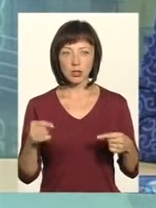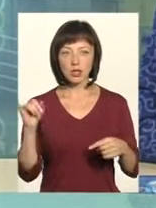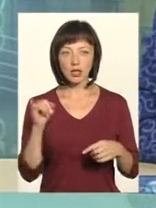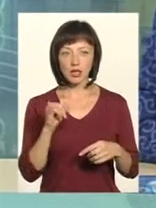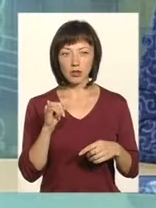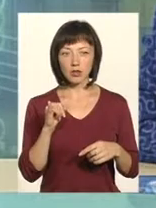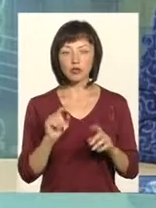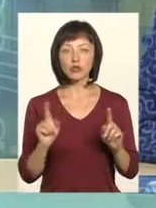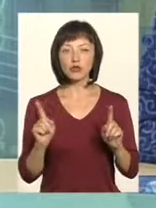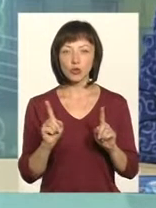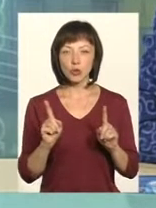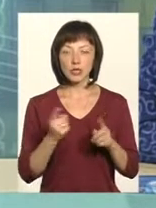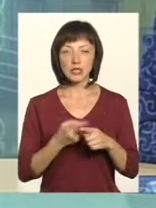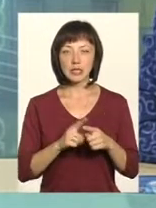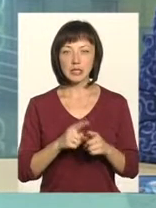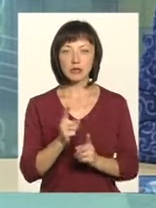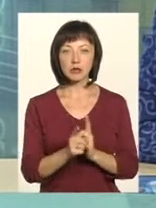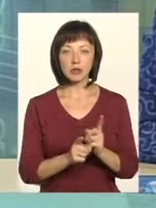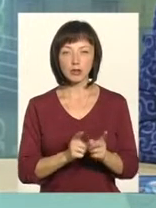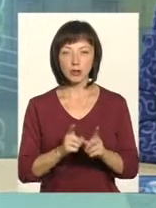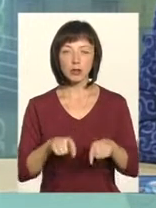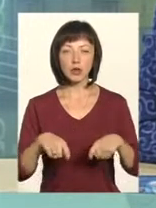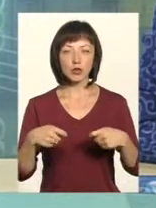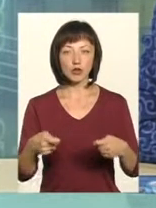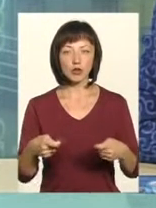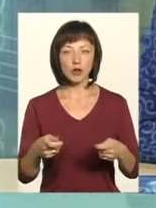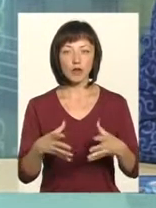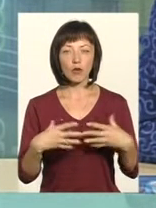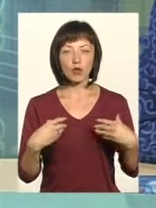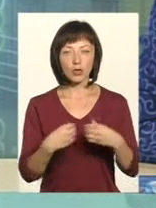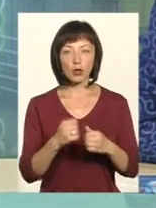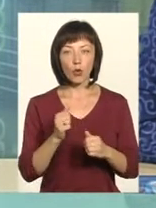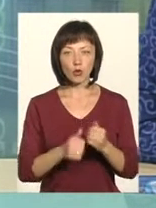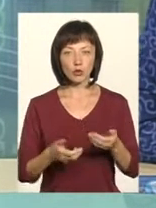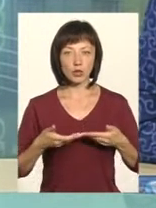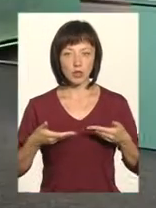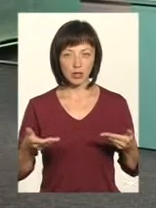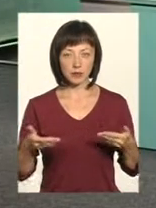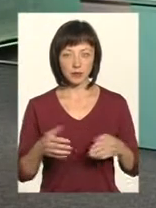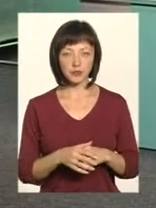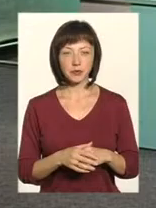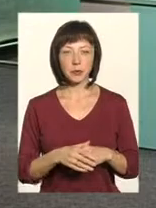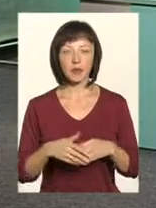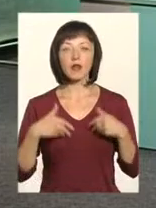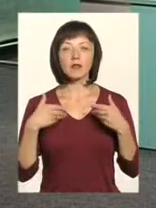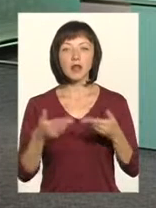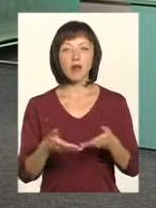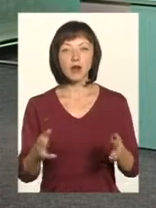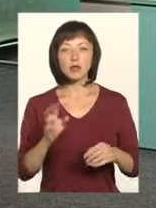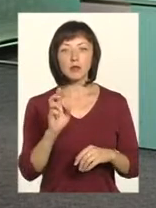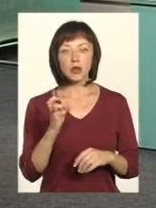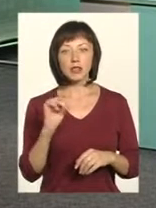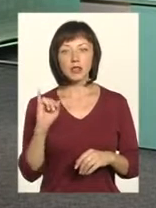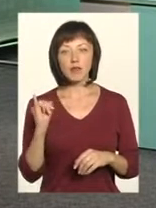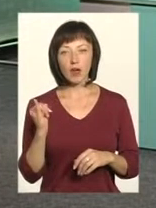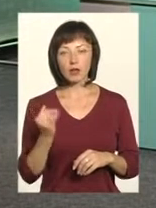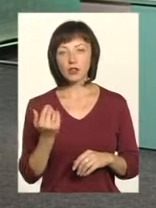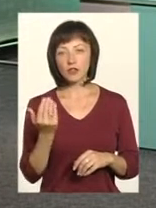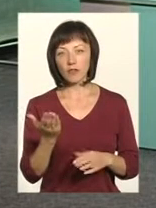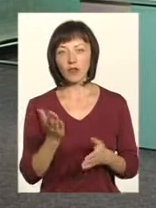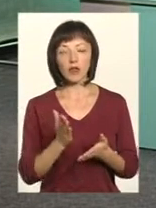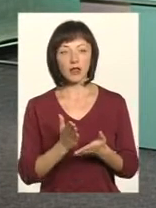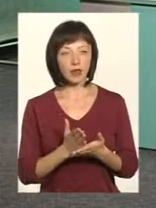власне, що ці зміни принесуть у родину кожного з нас. Вітаю вас, Борисе Івановичу. Вітаю. Ви